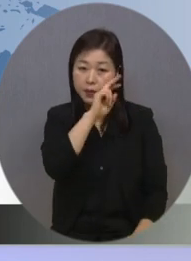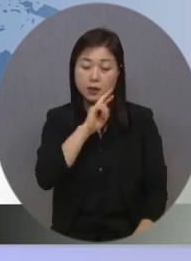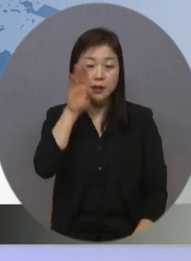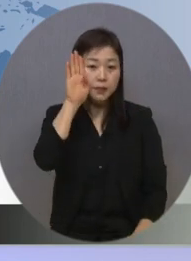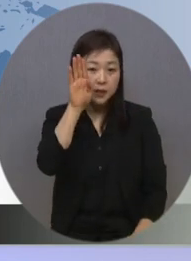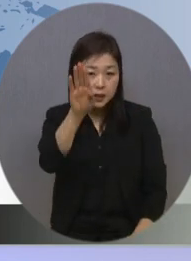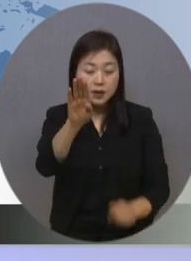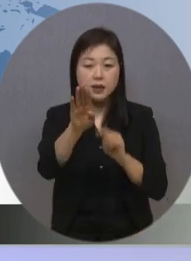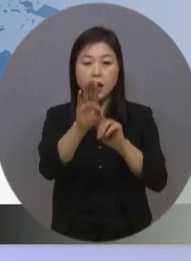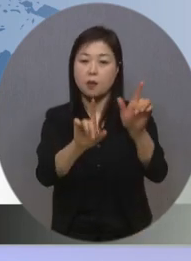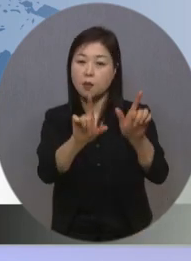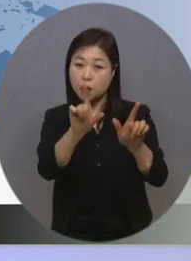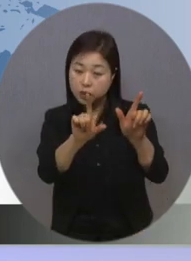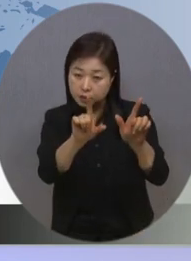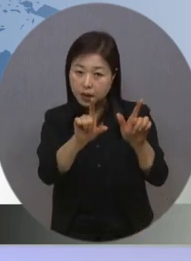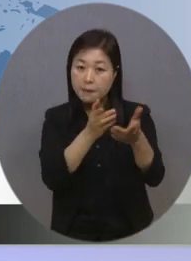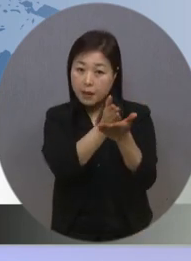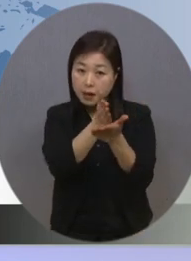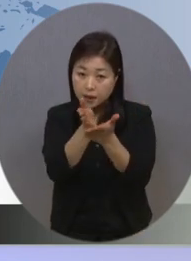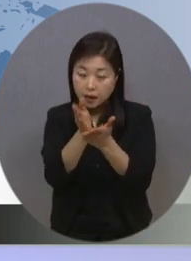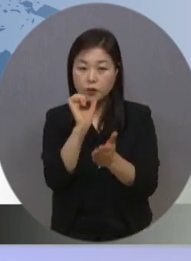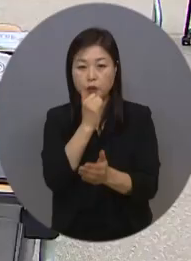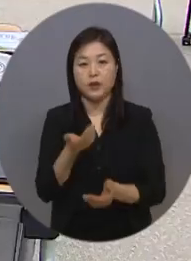방향을 박성용 기자가 전해드립니다.